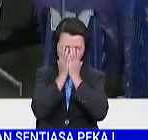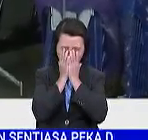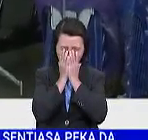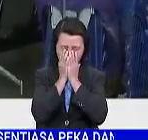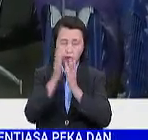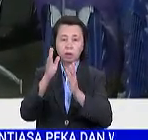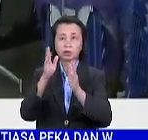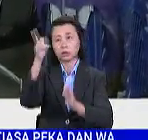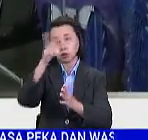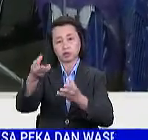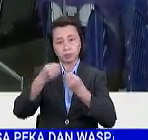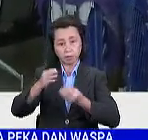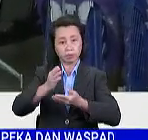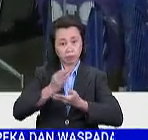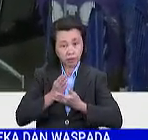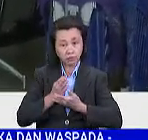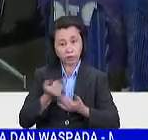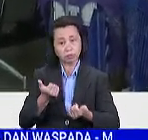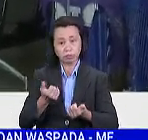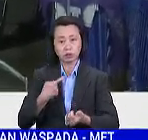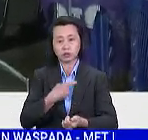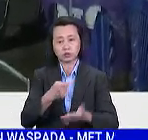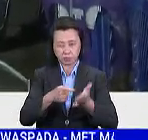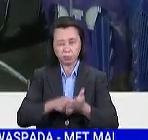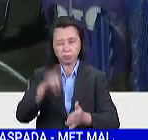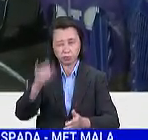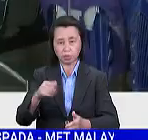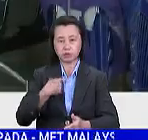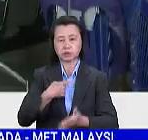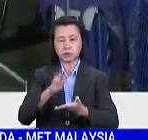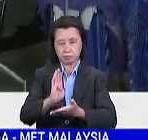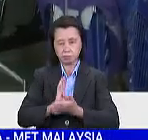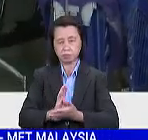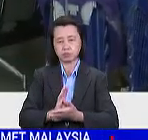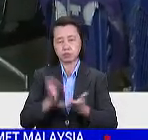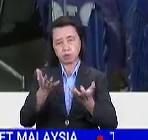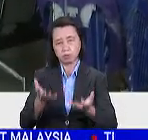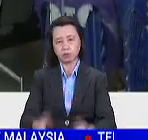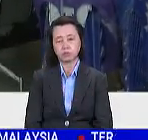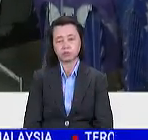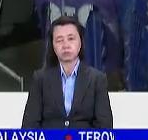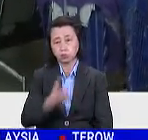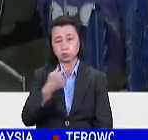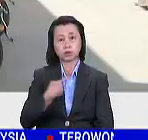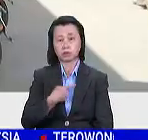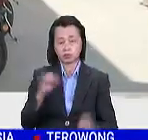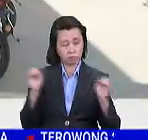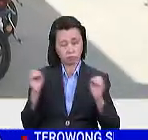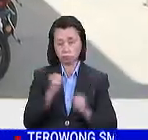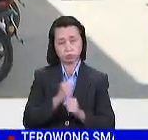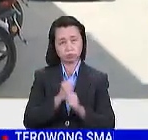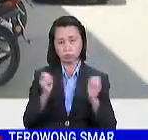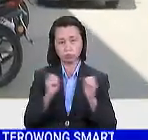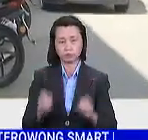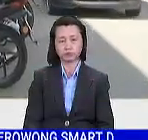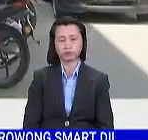pagi kami Phantom begini apalagi kami ini memerlukan memang memerlukan bantuan la cosa kami tiada kerja kita